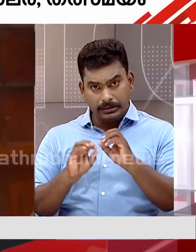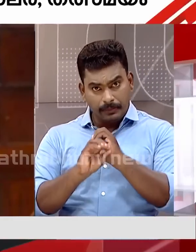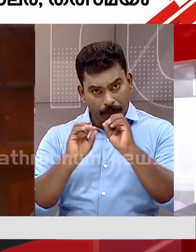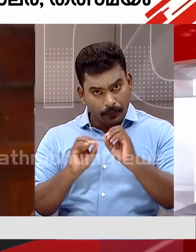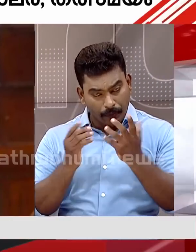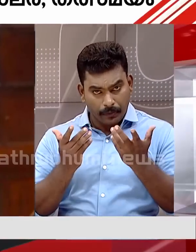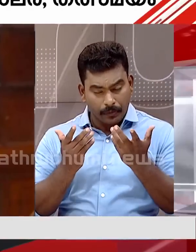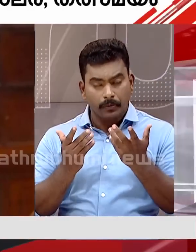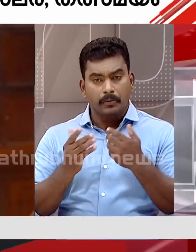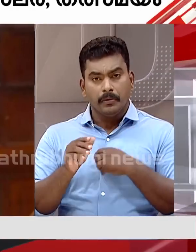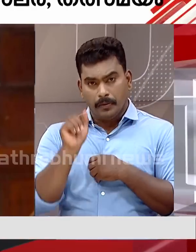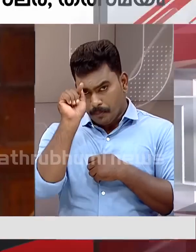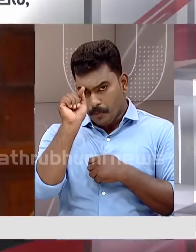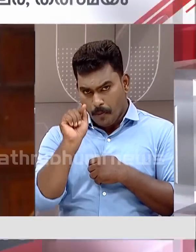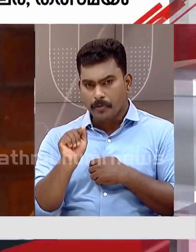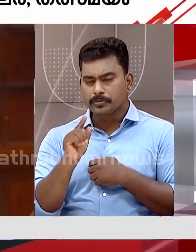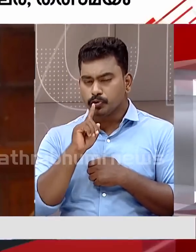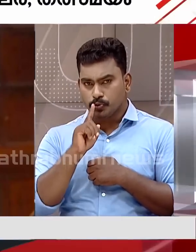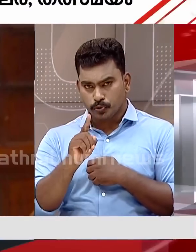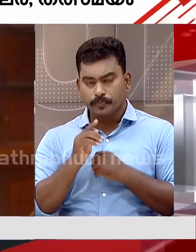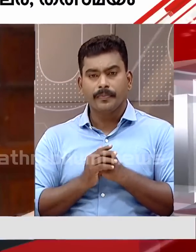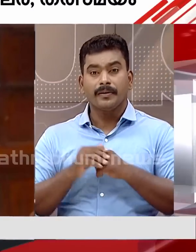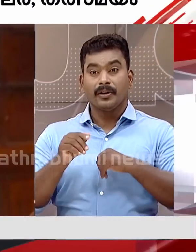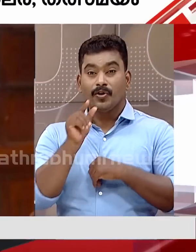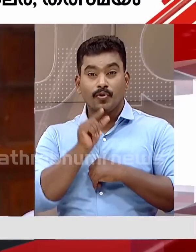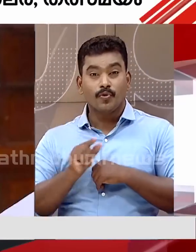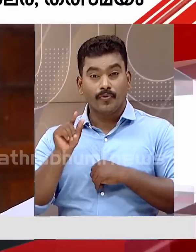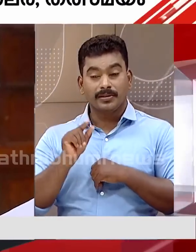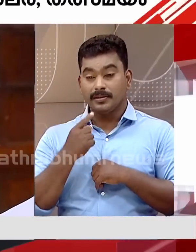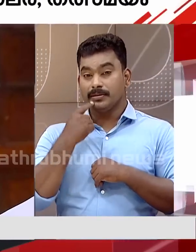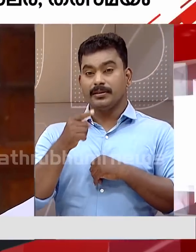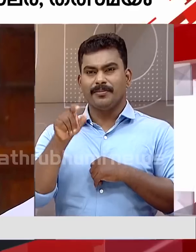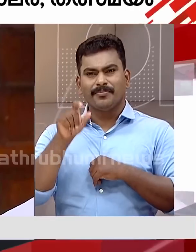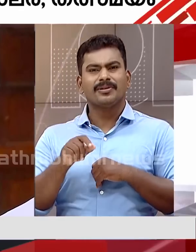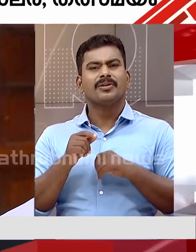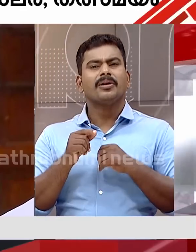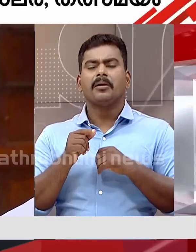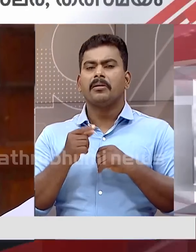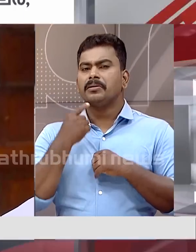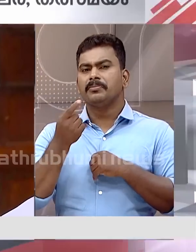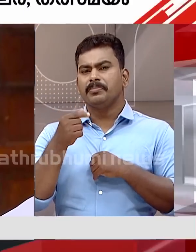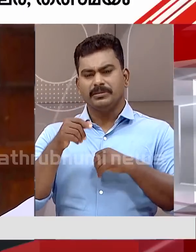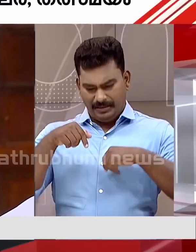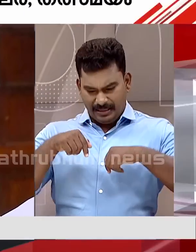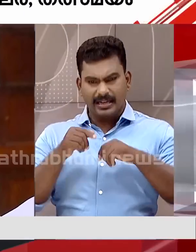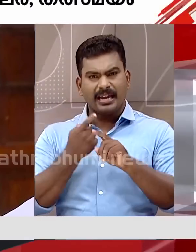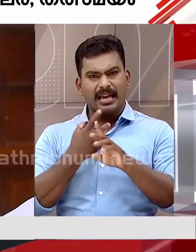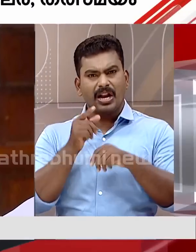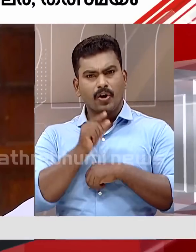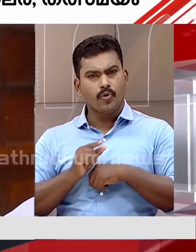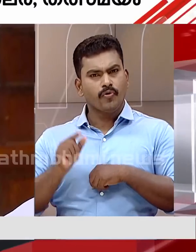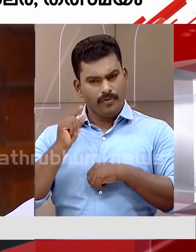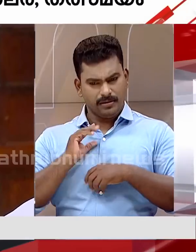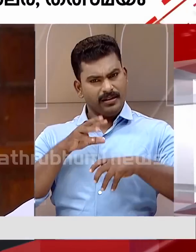ഈസ് ദ ഫാക്ട്. അപ്പോൾ ഞങ്ങളെ സംബന്ധിച്ചിടത്തോളം ഈ കുട്ടി ഇവിടെ പഠിച്ചയാളാണ്. 75% കൂടുതൽ അറ്റൻഡൻസ് ഉണ്ടെങ്കിലേ